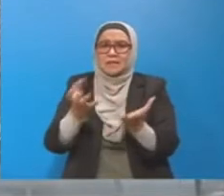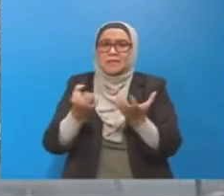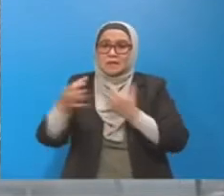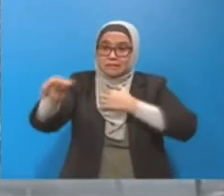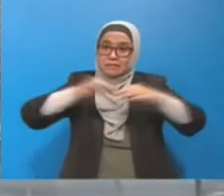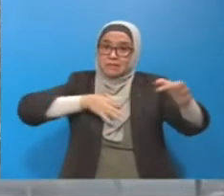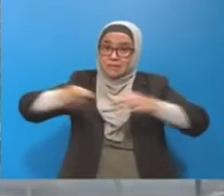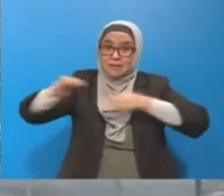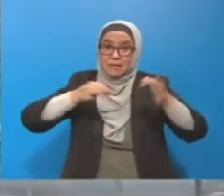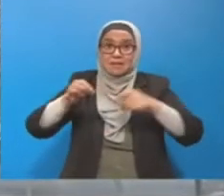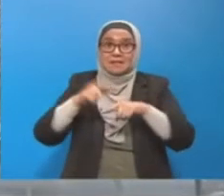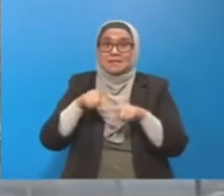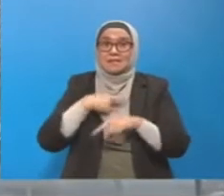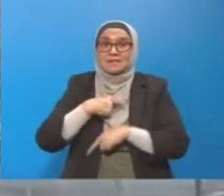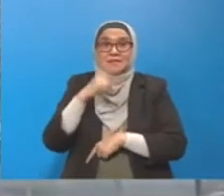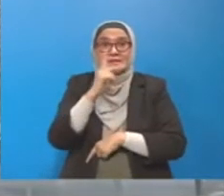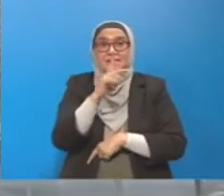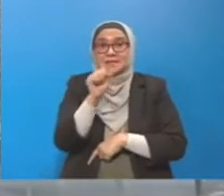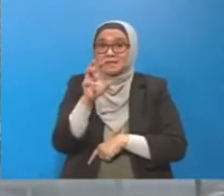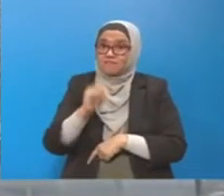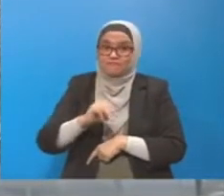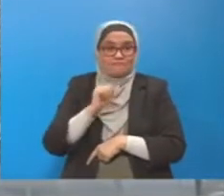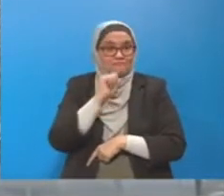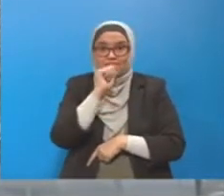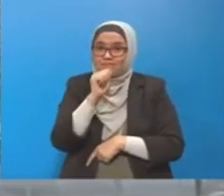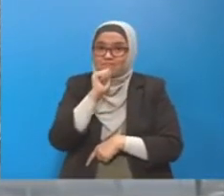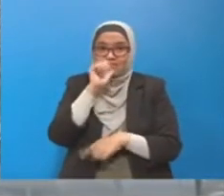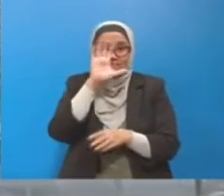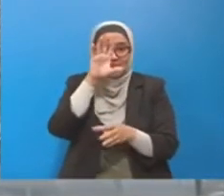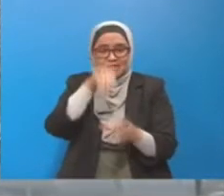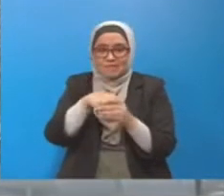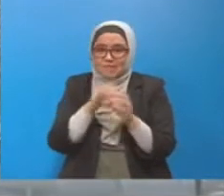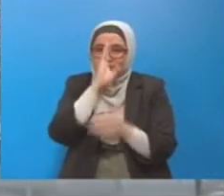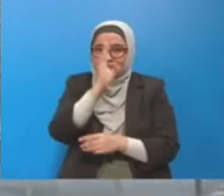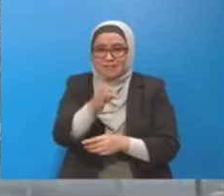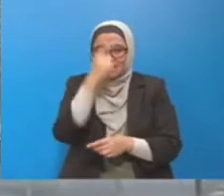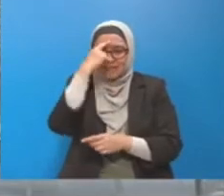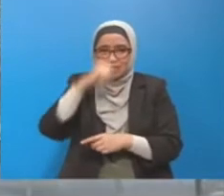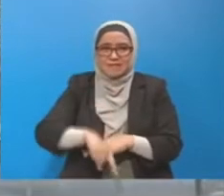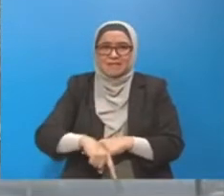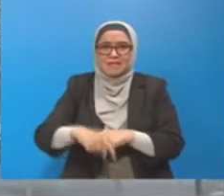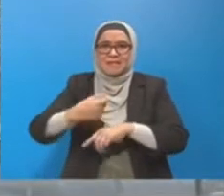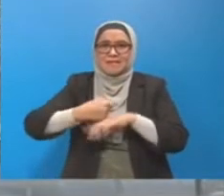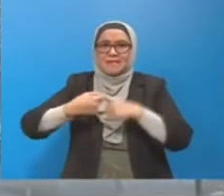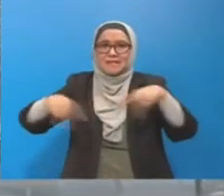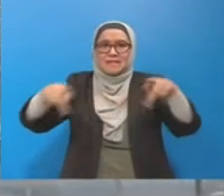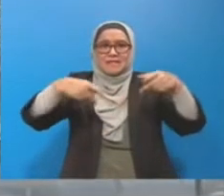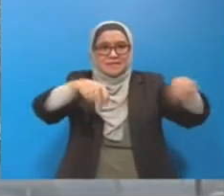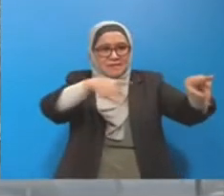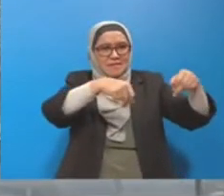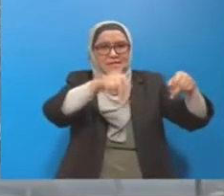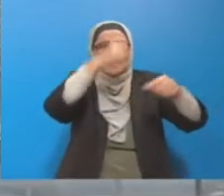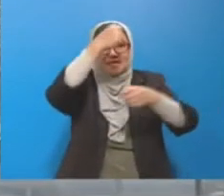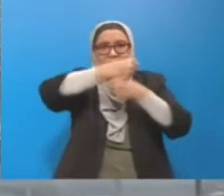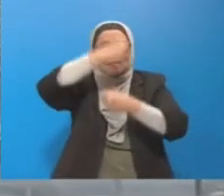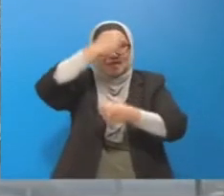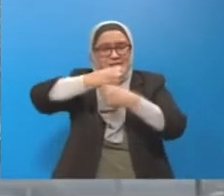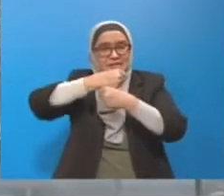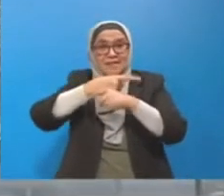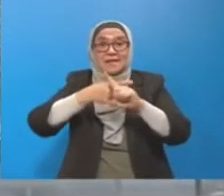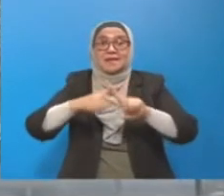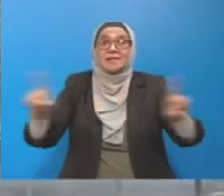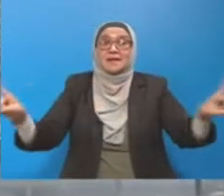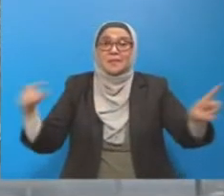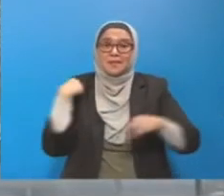terlibat calang Sung walau bagaimanapun dalam menjana pekerjaan atau memeluk penyembelihan kan peluang-peluang Khan tetapi